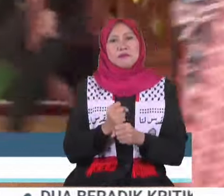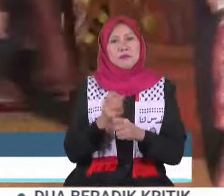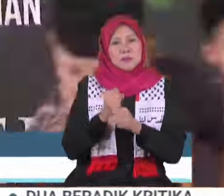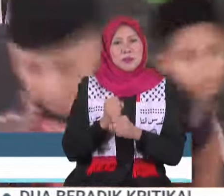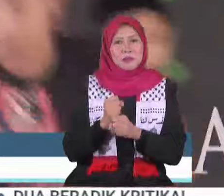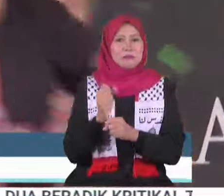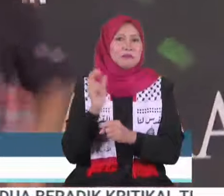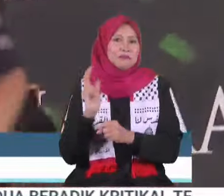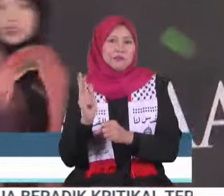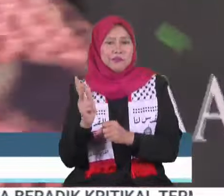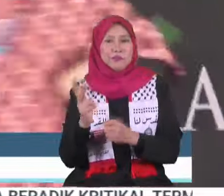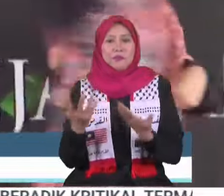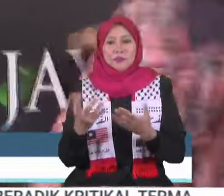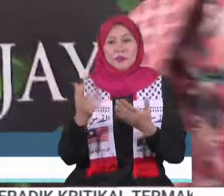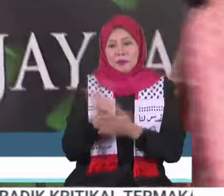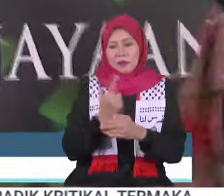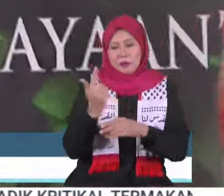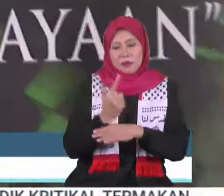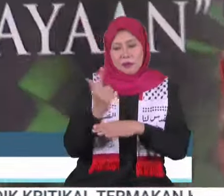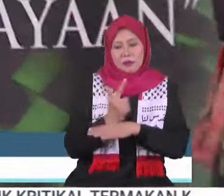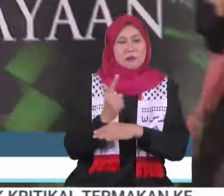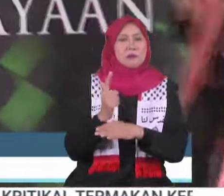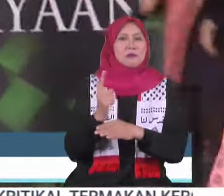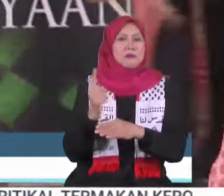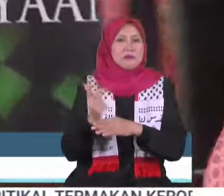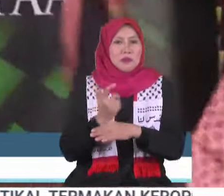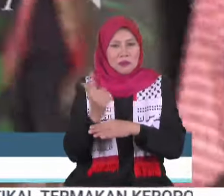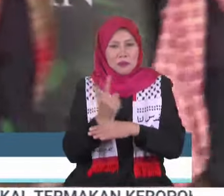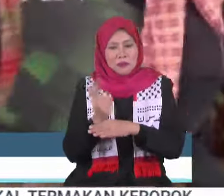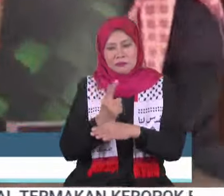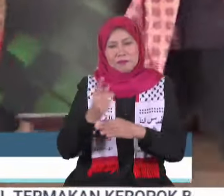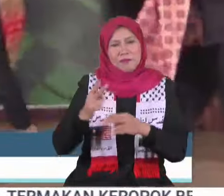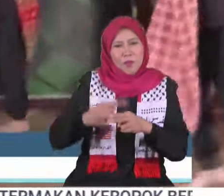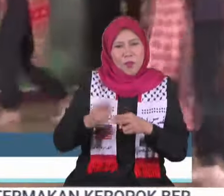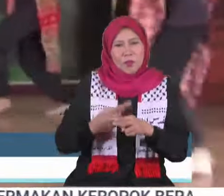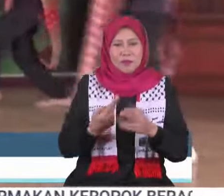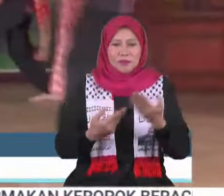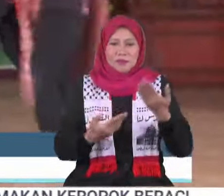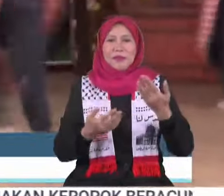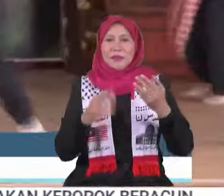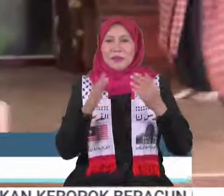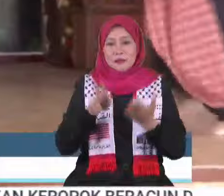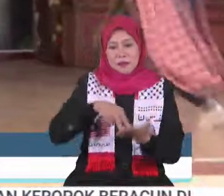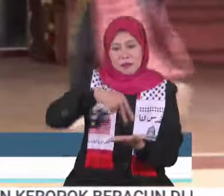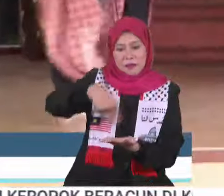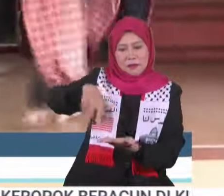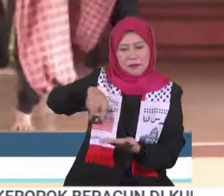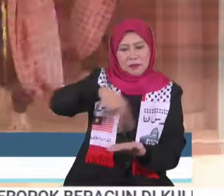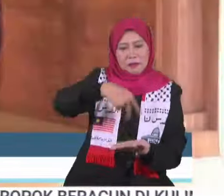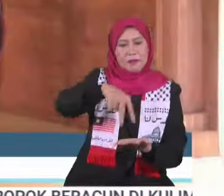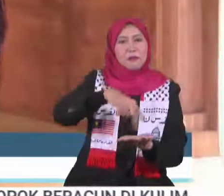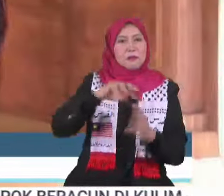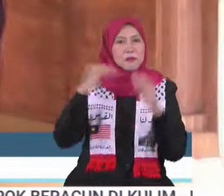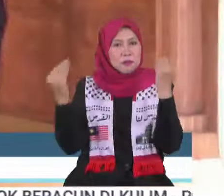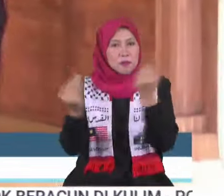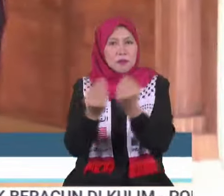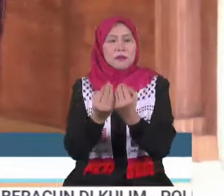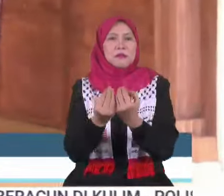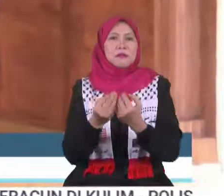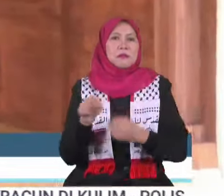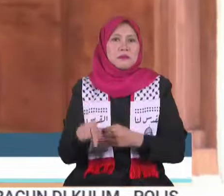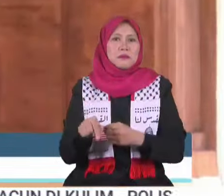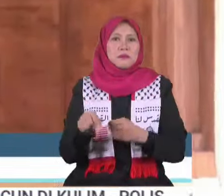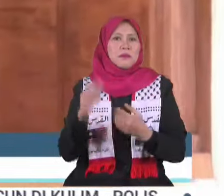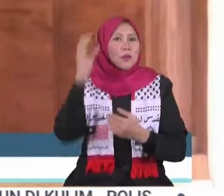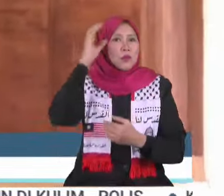lalu. Menjalani latihan singkat, elemen tarian lenggok keaslian dan tarian masyarakat diterap dengan